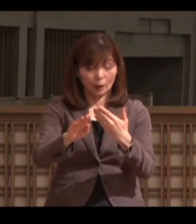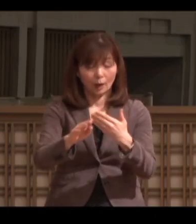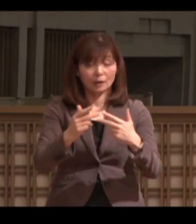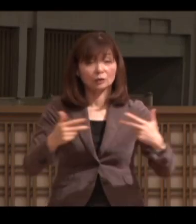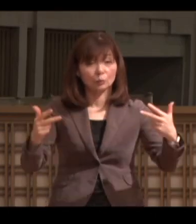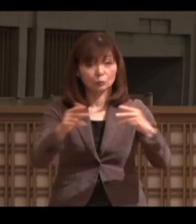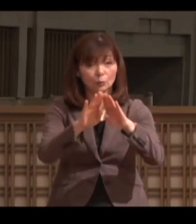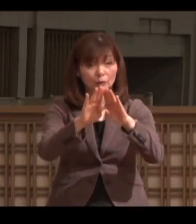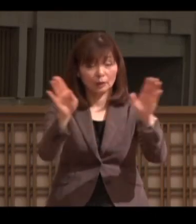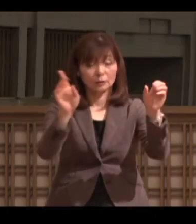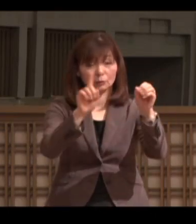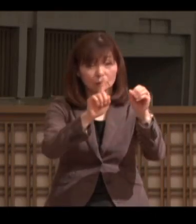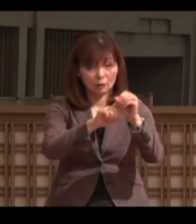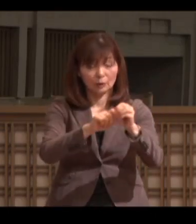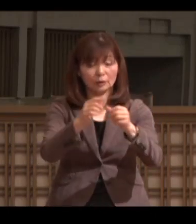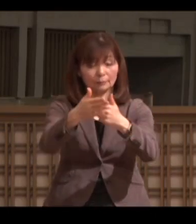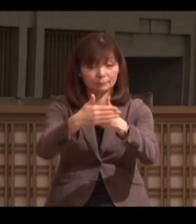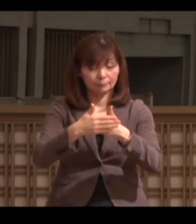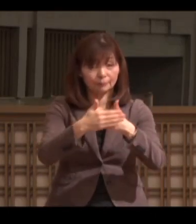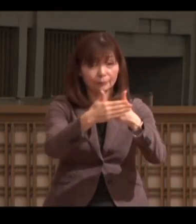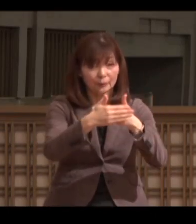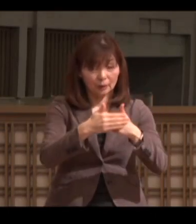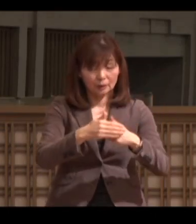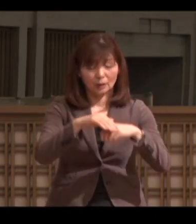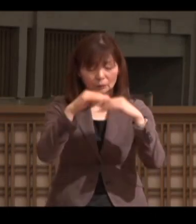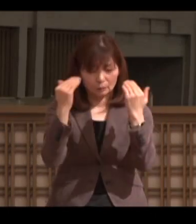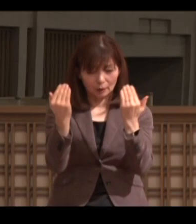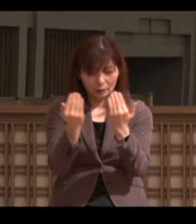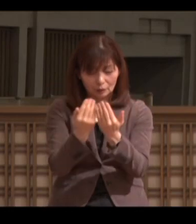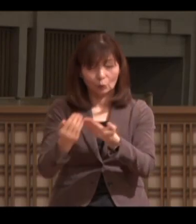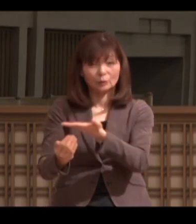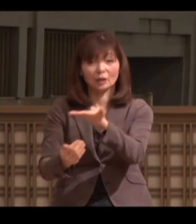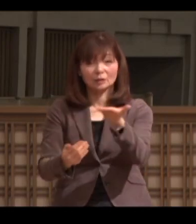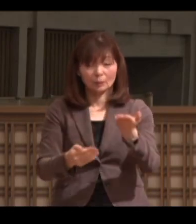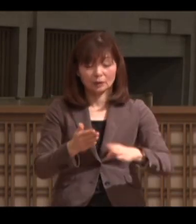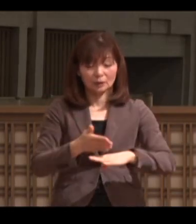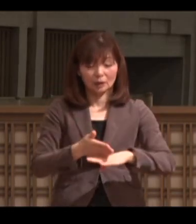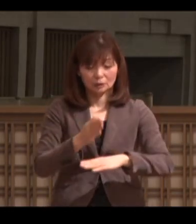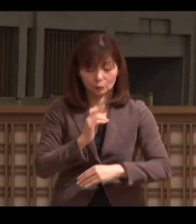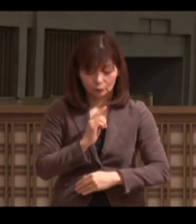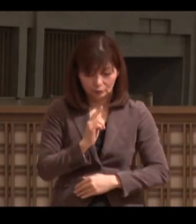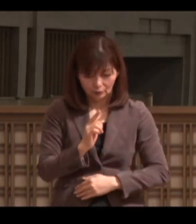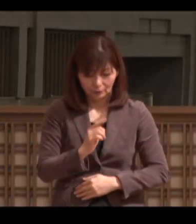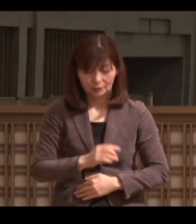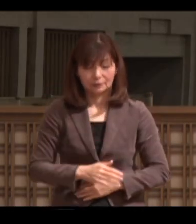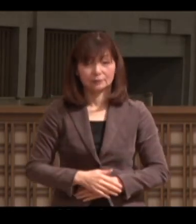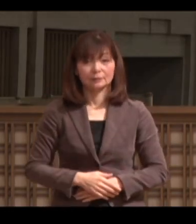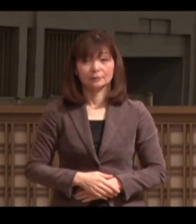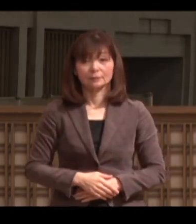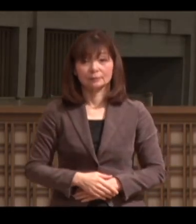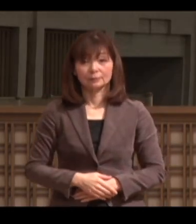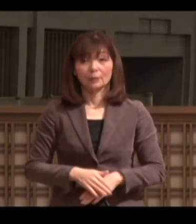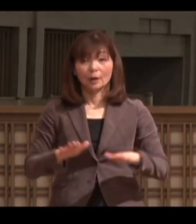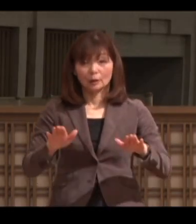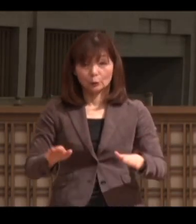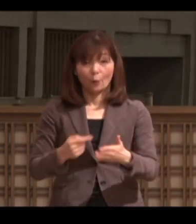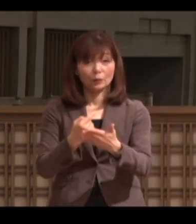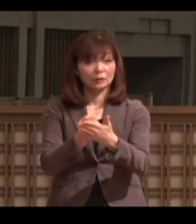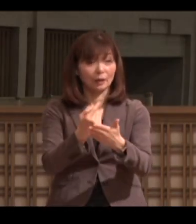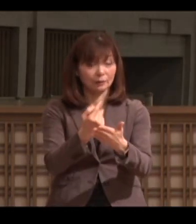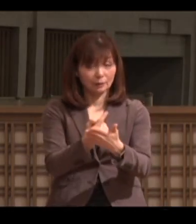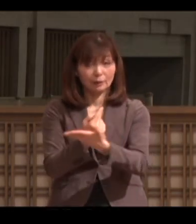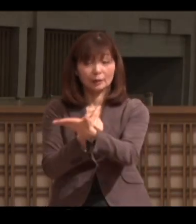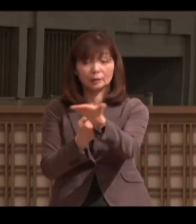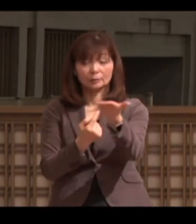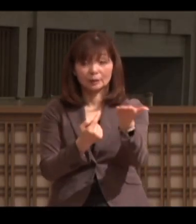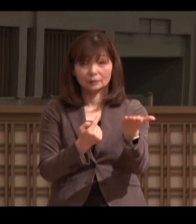開催にご尽力いただきまして全ての皆様に深く感謝申し上げますそしてえ本日ご参加いただいた皆